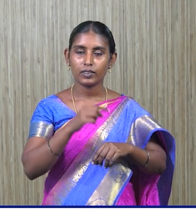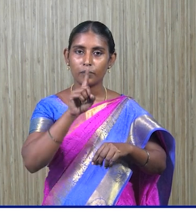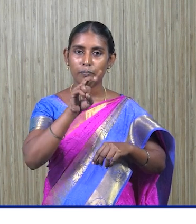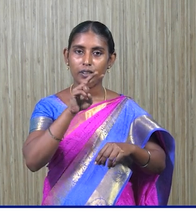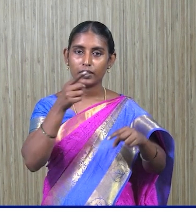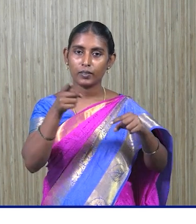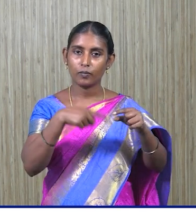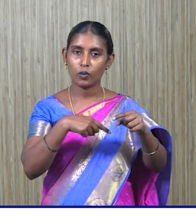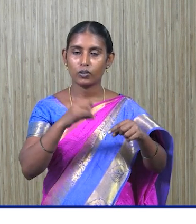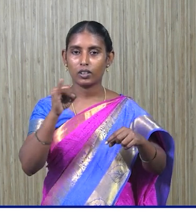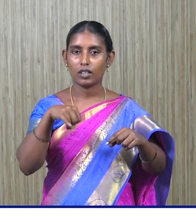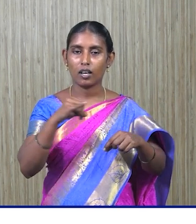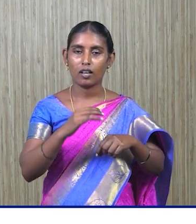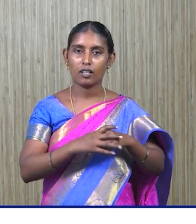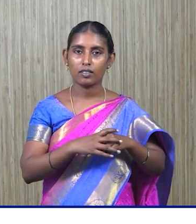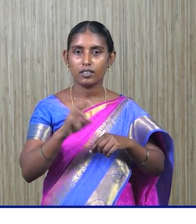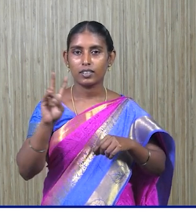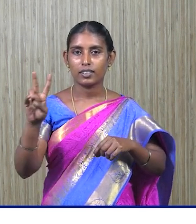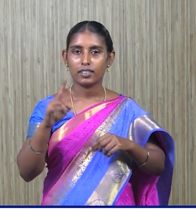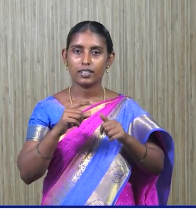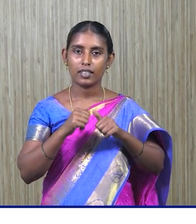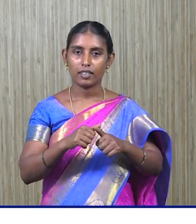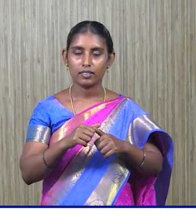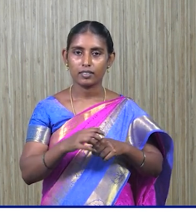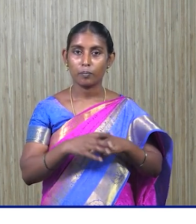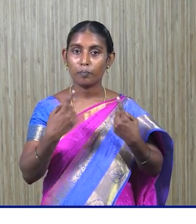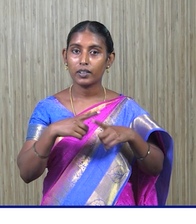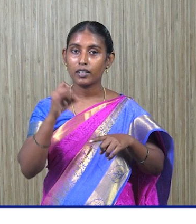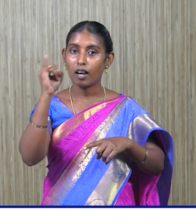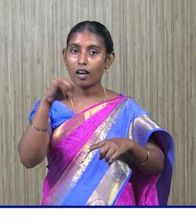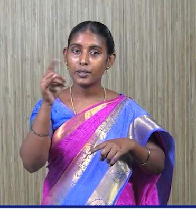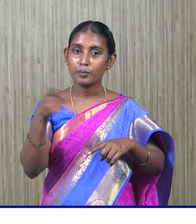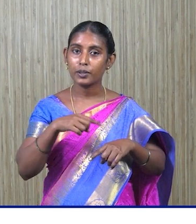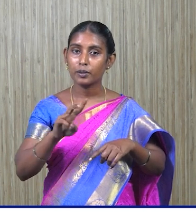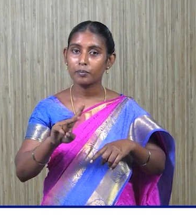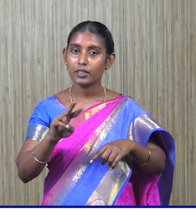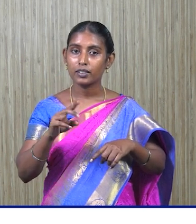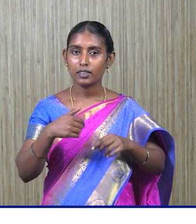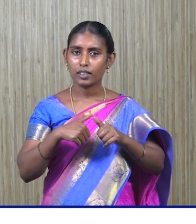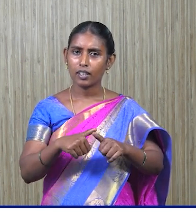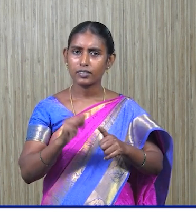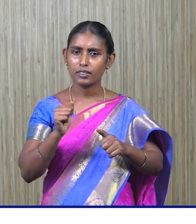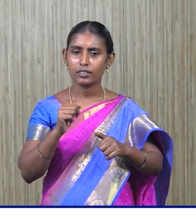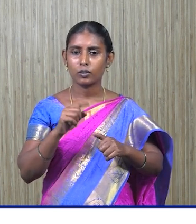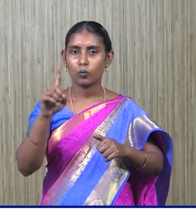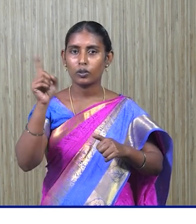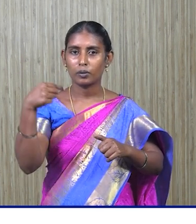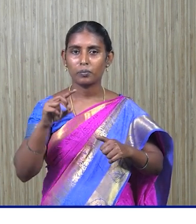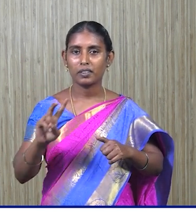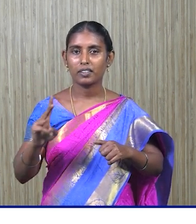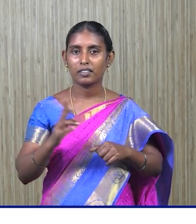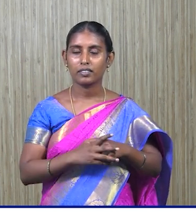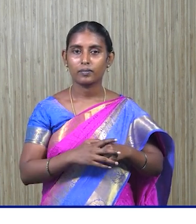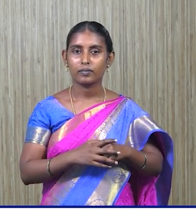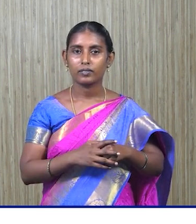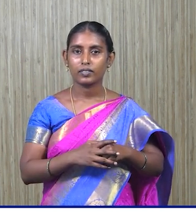12 - 6 என்ன கிடைக்கும் நமக்கு? 2. ஆனால் 6 - 12 வகுத்தால் நமக்கு 2 கிடைக்குமா? கிடைக்காது. 1/2. அப்போ